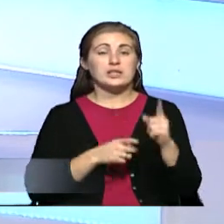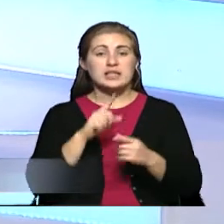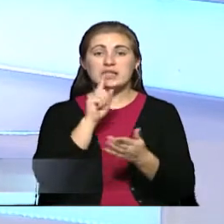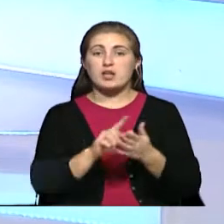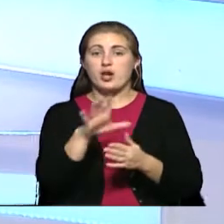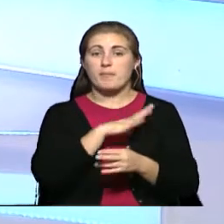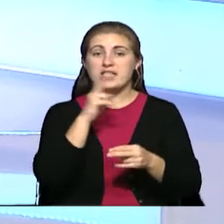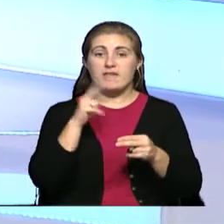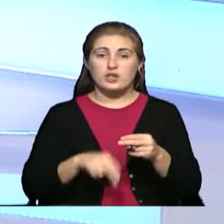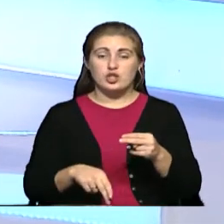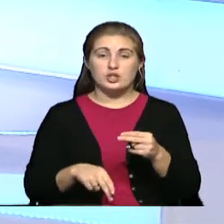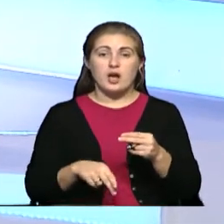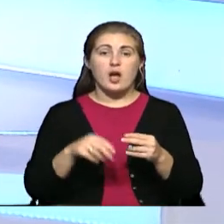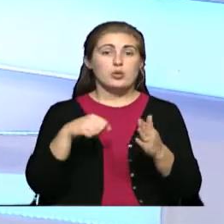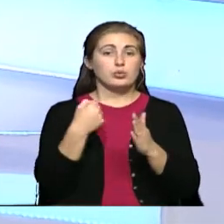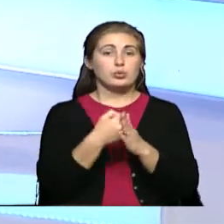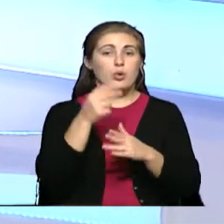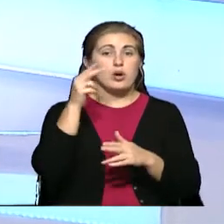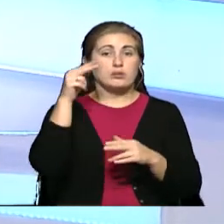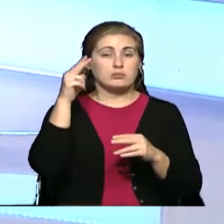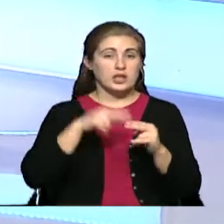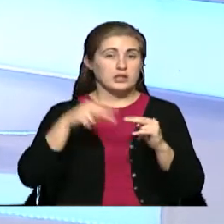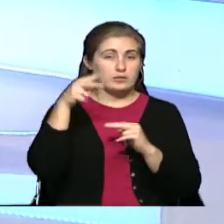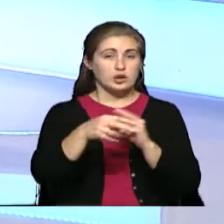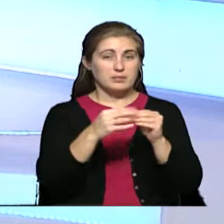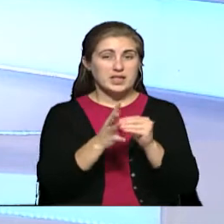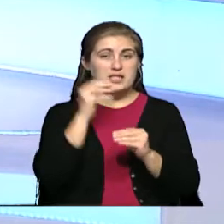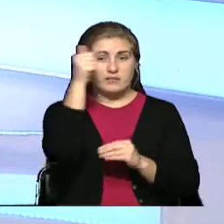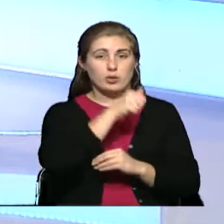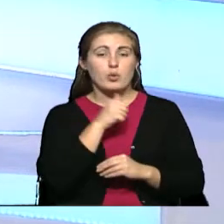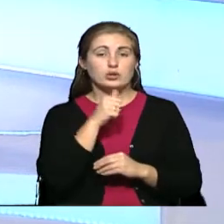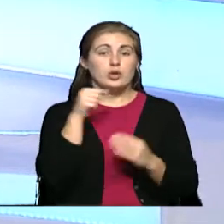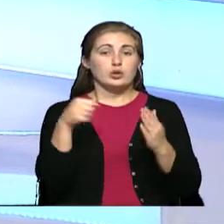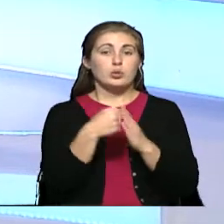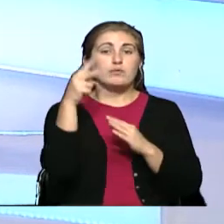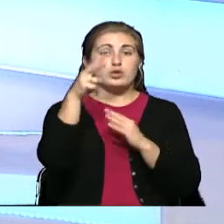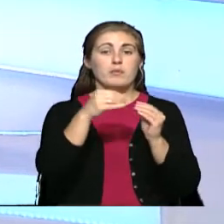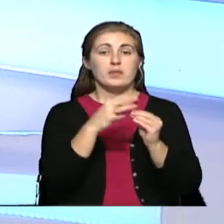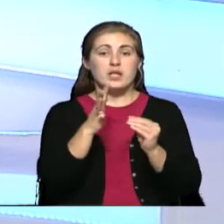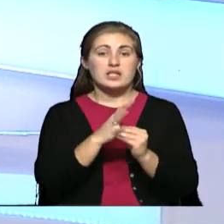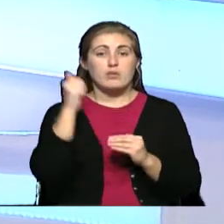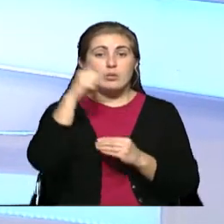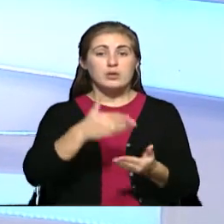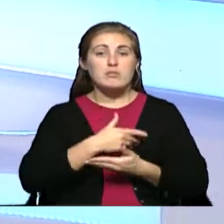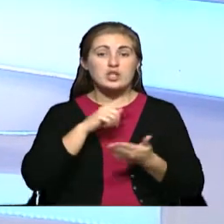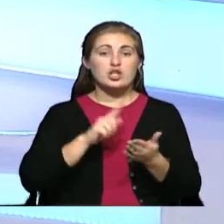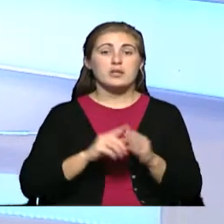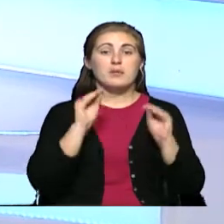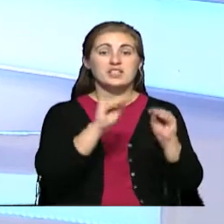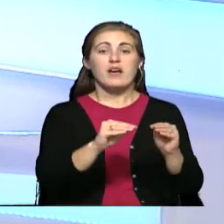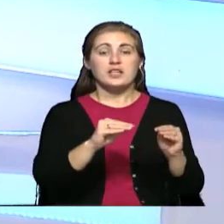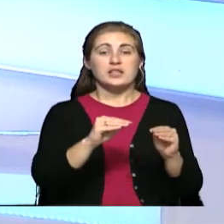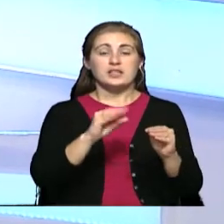быть завершена до конца 2015 года, то есть до 2015 года мы должны поставить